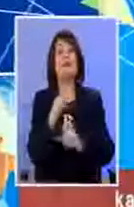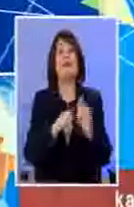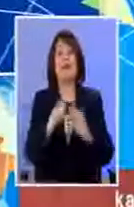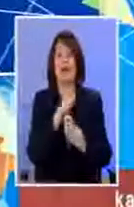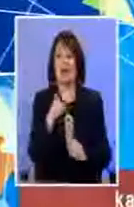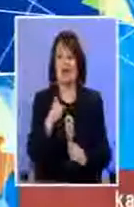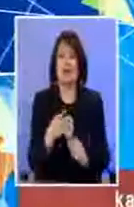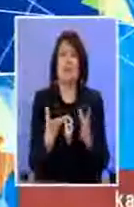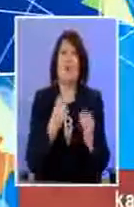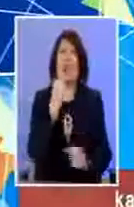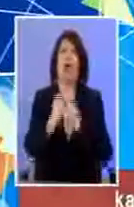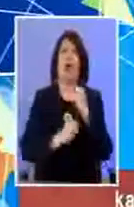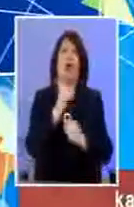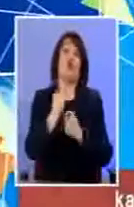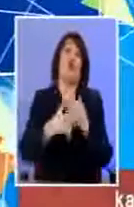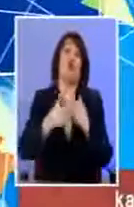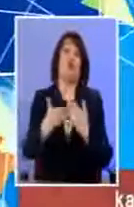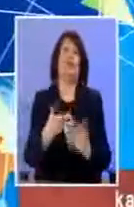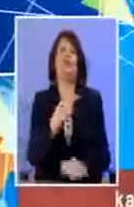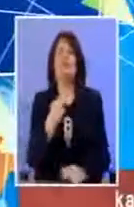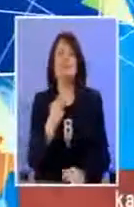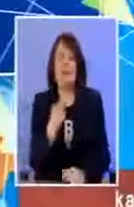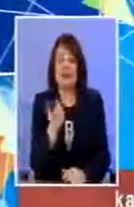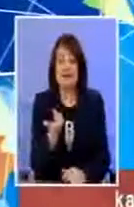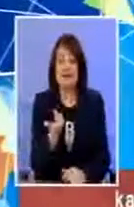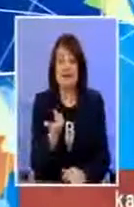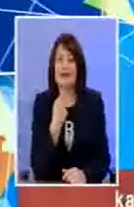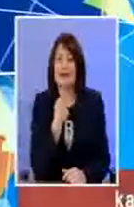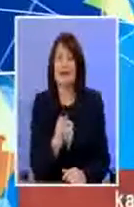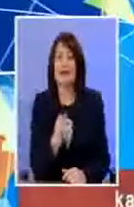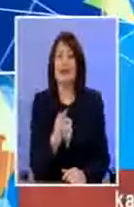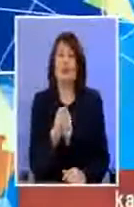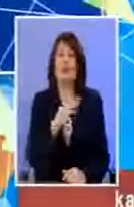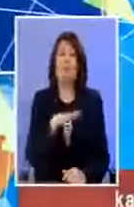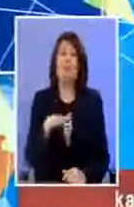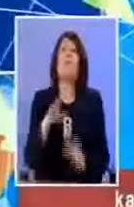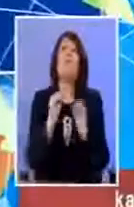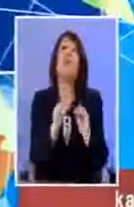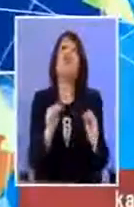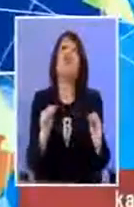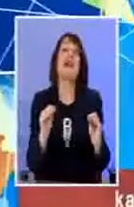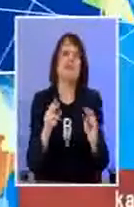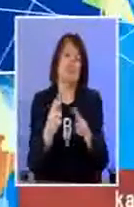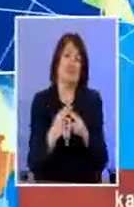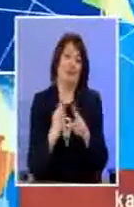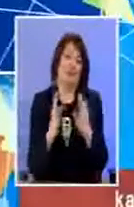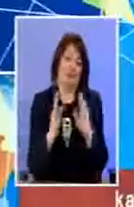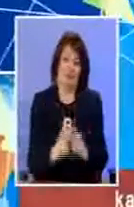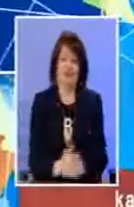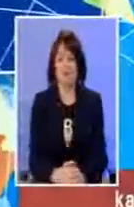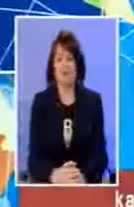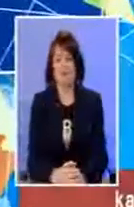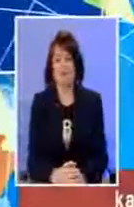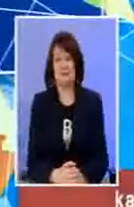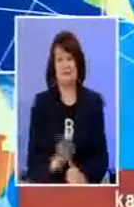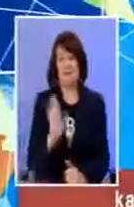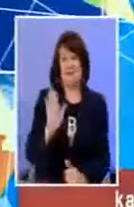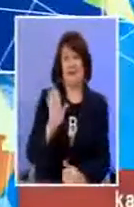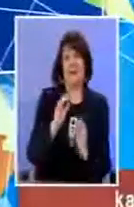έχουν περάσει πολλά χρόνια. Συμφωνώ, αυτό σημαίνει, αυτό συγγνώμη που θα το πω, παιδεία. Παιδεία. Πρέπει να διαμορφώσουμε